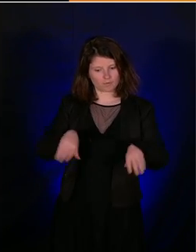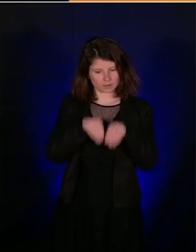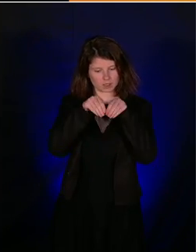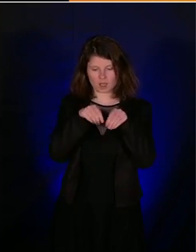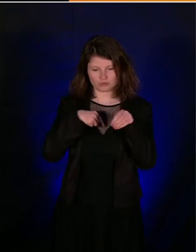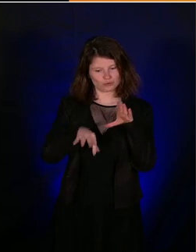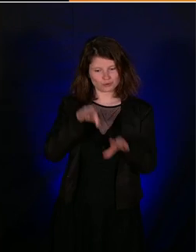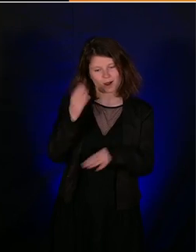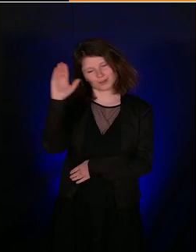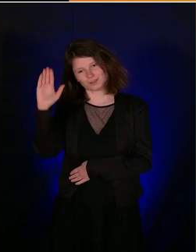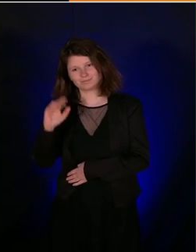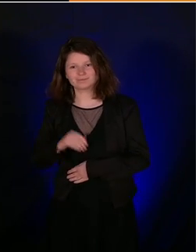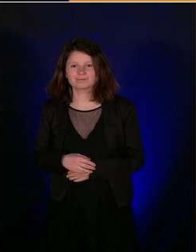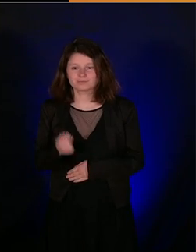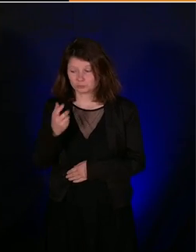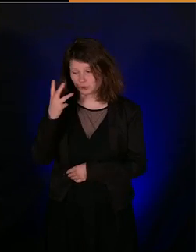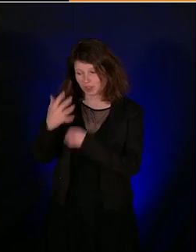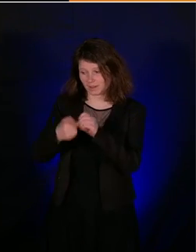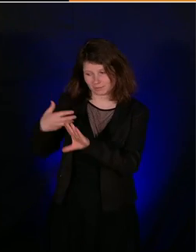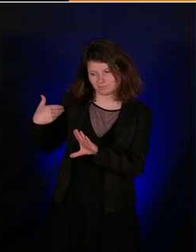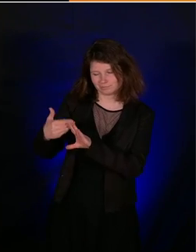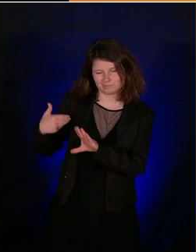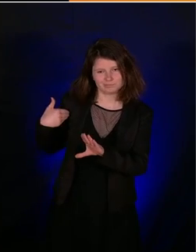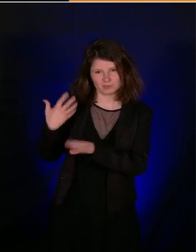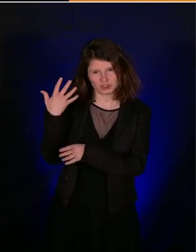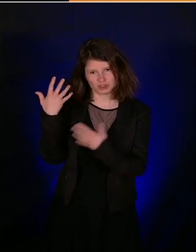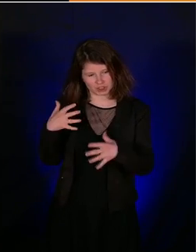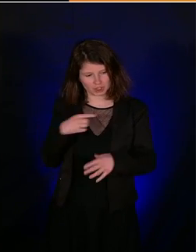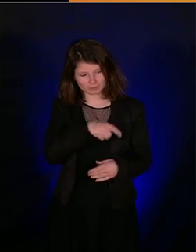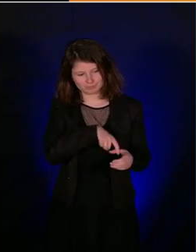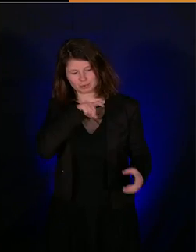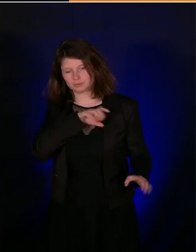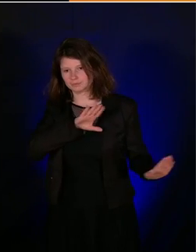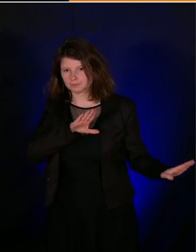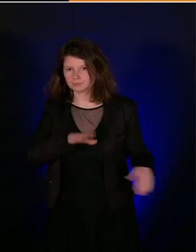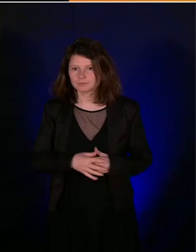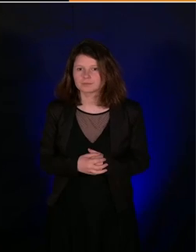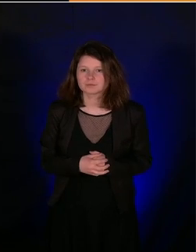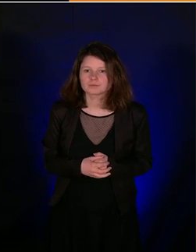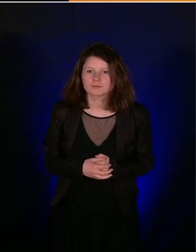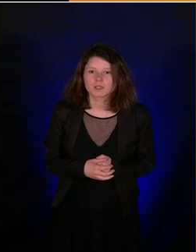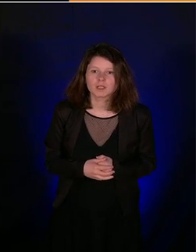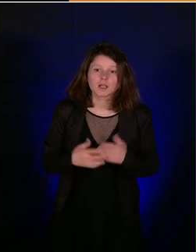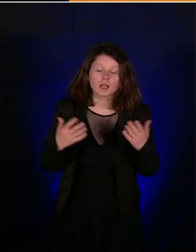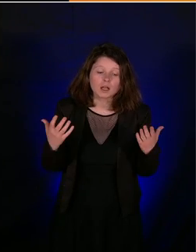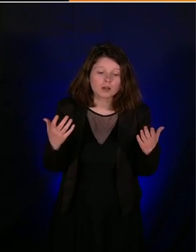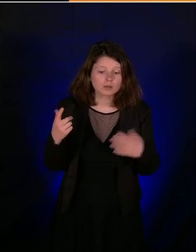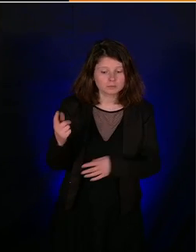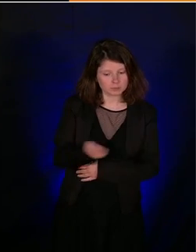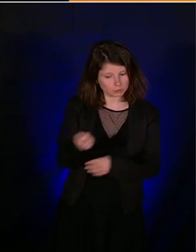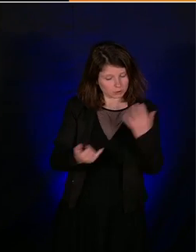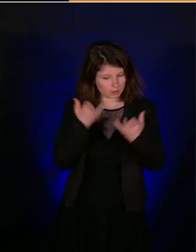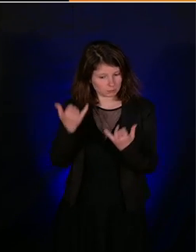des décennies et donc voilà si éventuellement des décisions dev différentes devaient être prises je vous